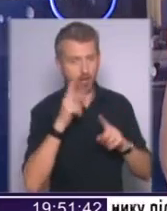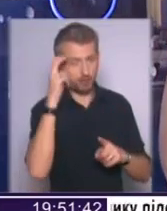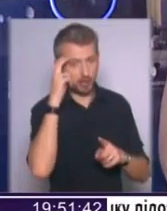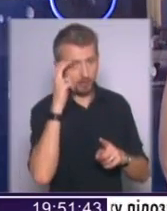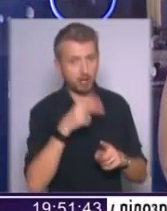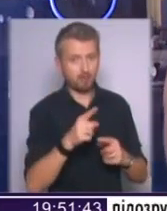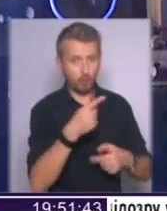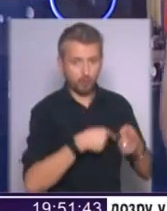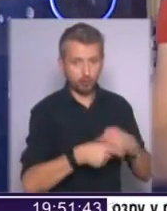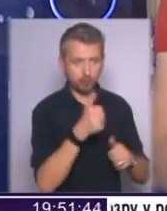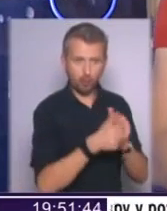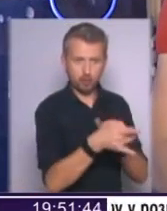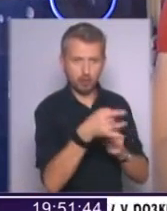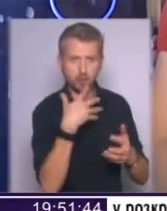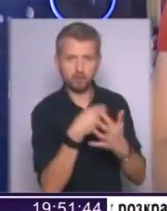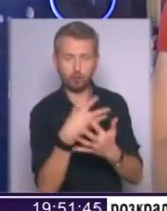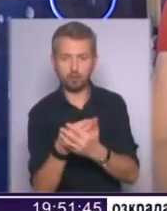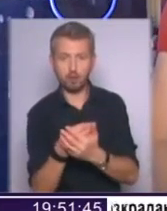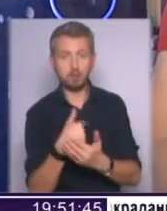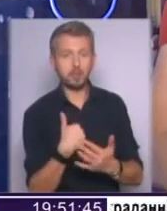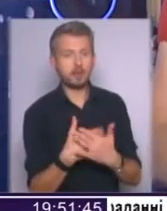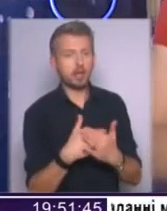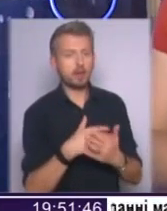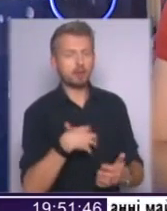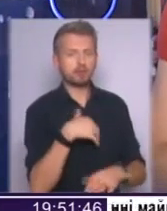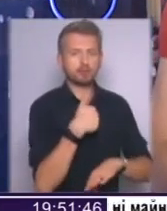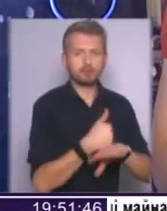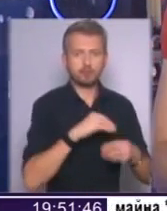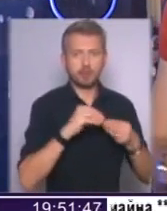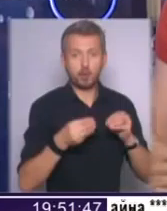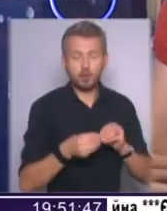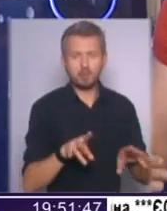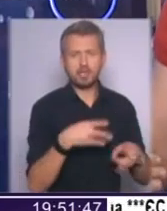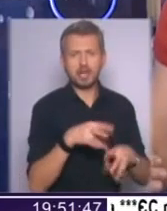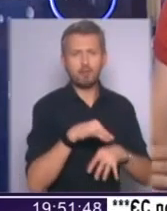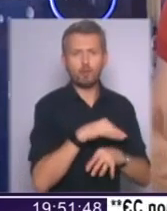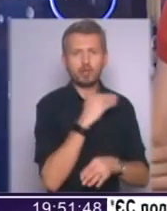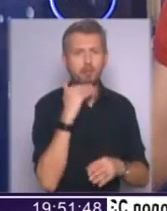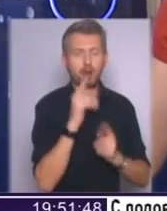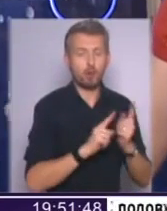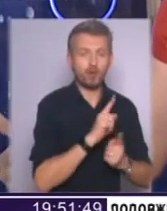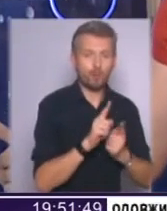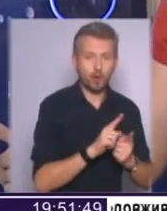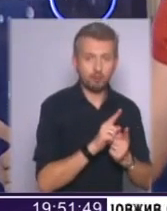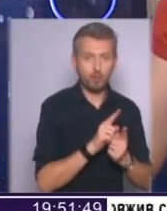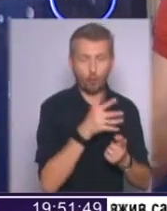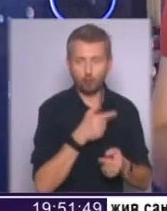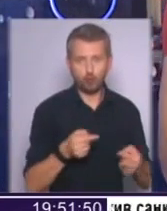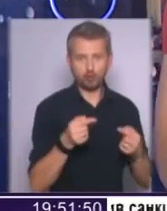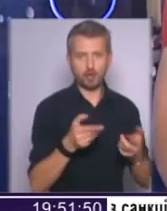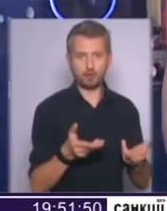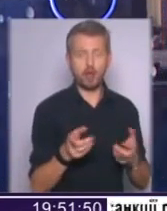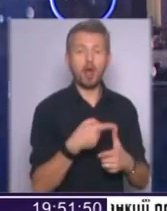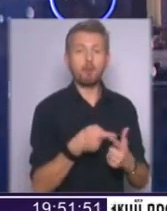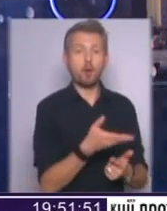по районам. Тобто, мені здається, що просто ключова проблема в тому, що не треба проводити багато реформ або змін одночасно. Тобто, або